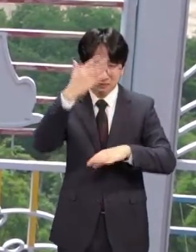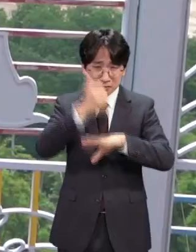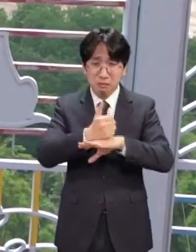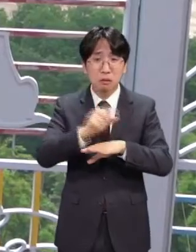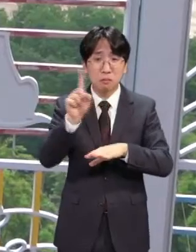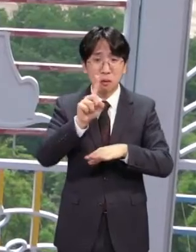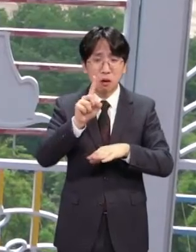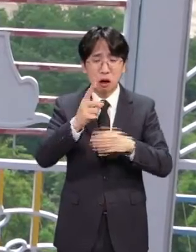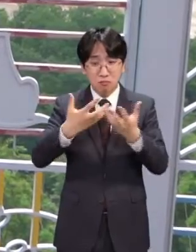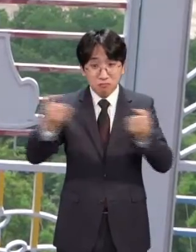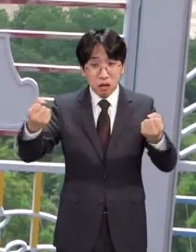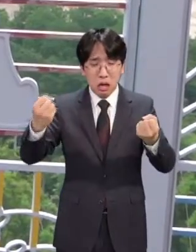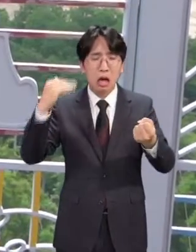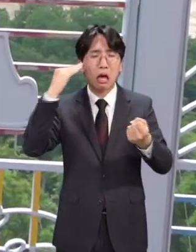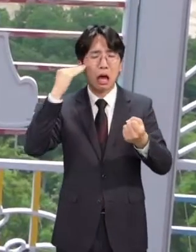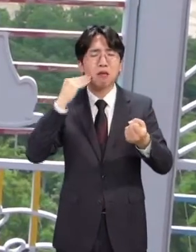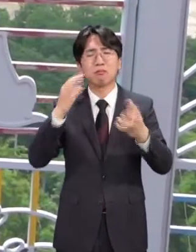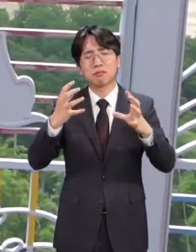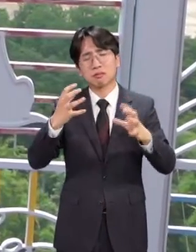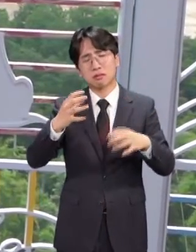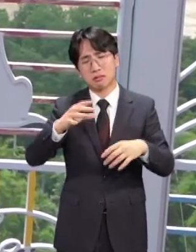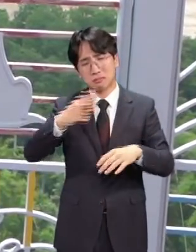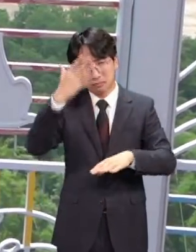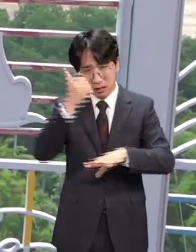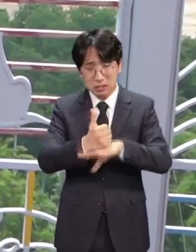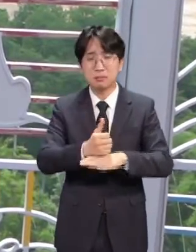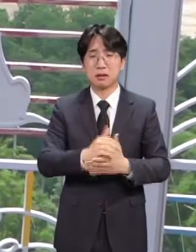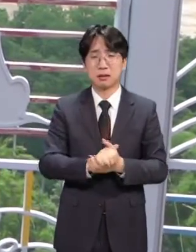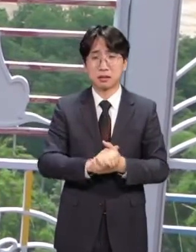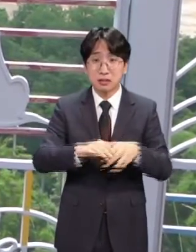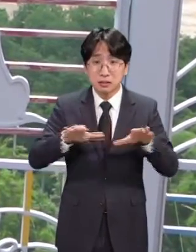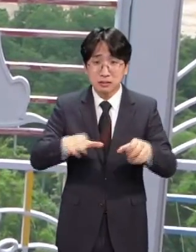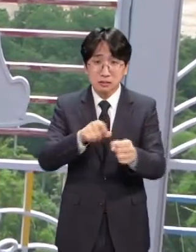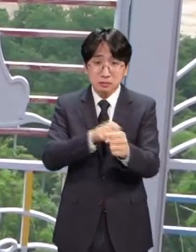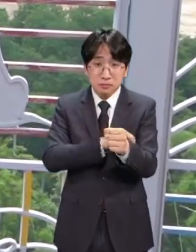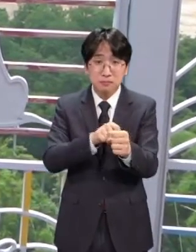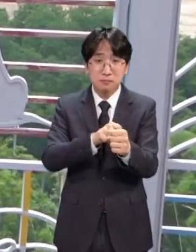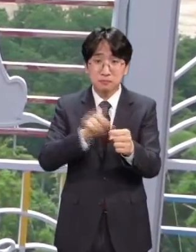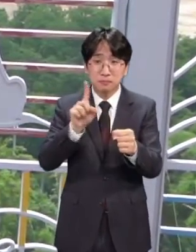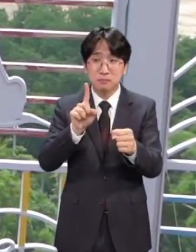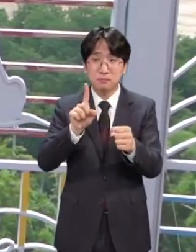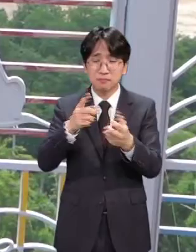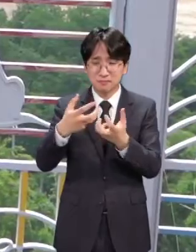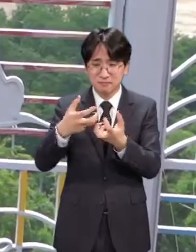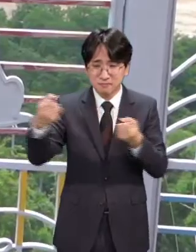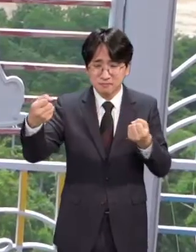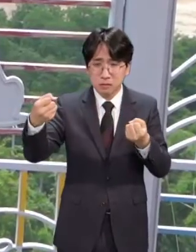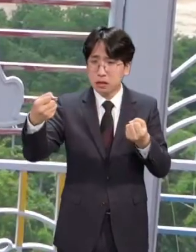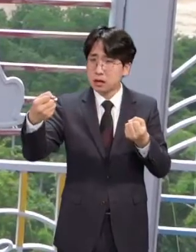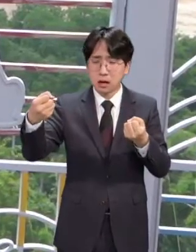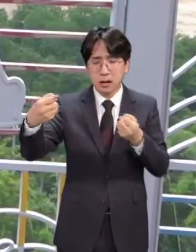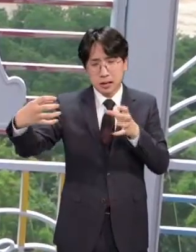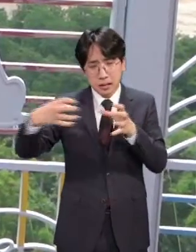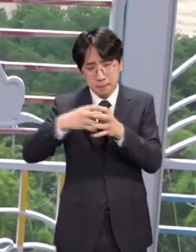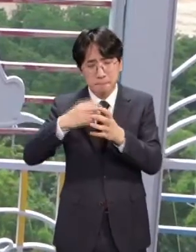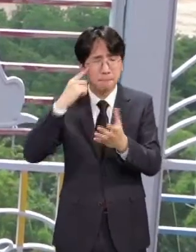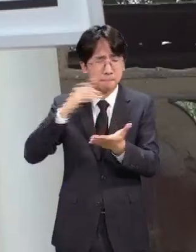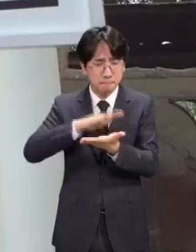사람들이 좀 심사숙고했고 평화에는 없다. 전쟁은 있을 수 없다는 걸 강조하고 싶고